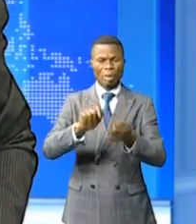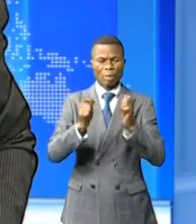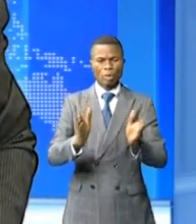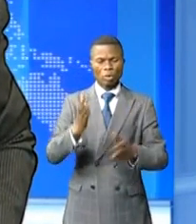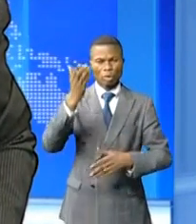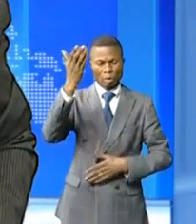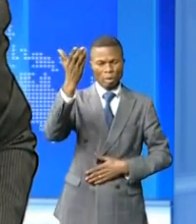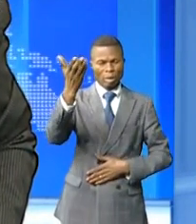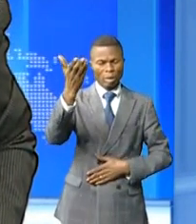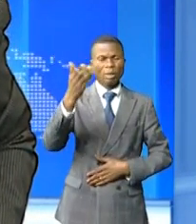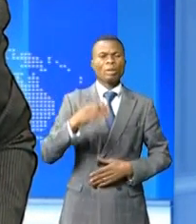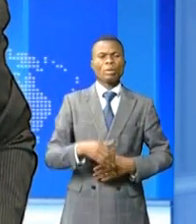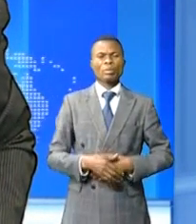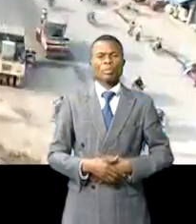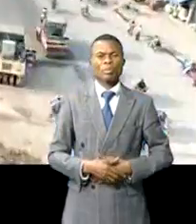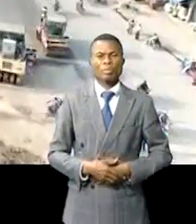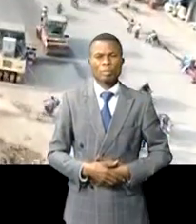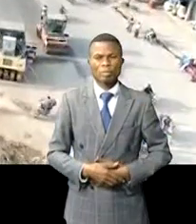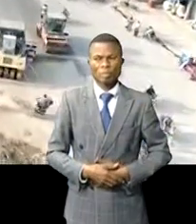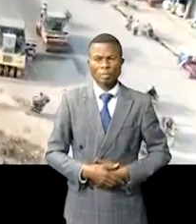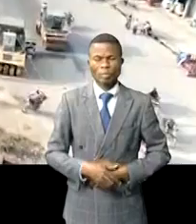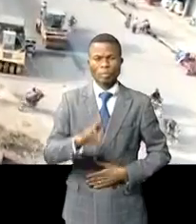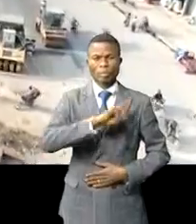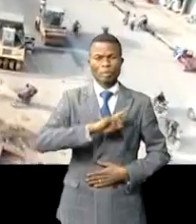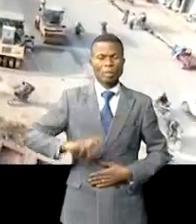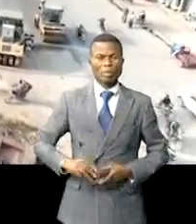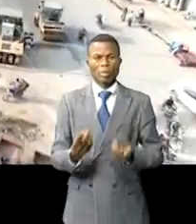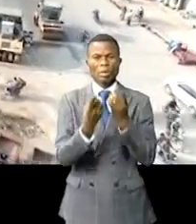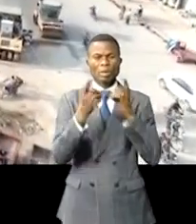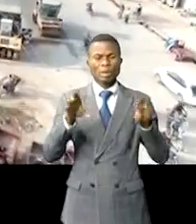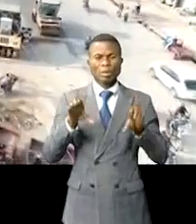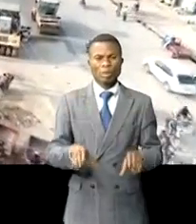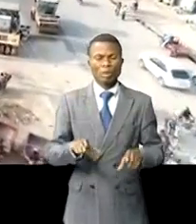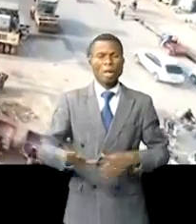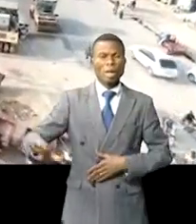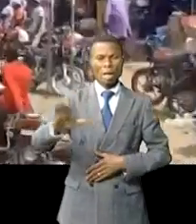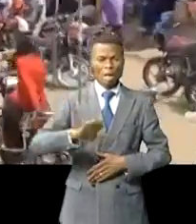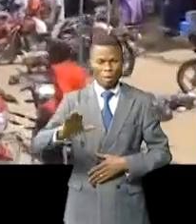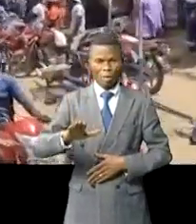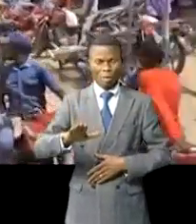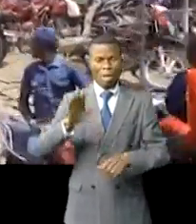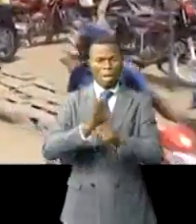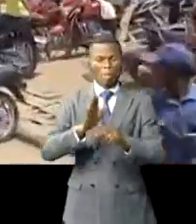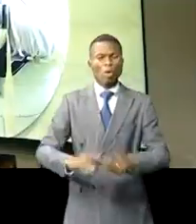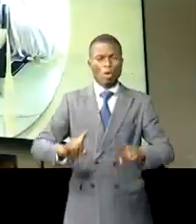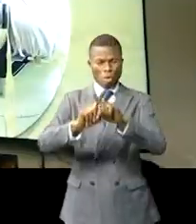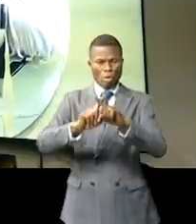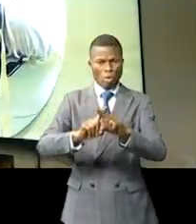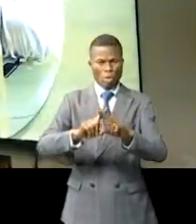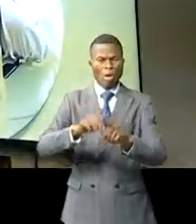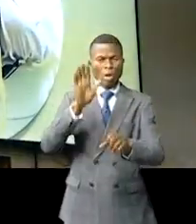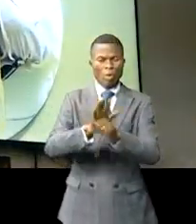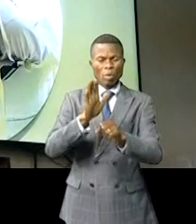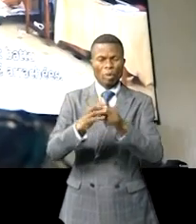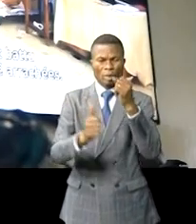Kiala, Charmant Lelo. La République démocratique du Congo est un pays post-conflit et compte par dizaines de milliers